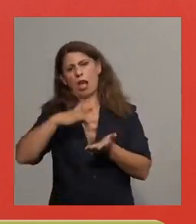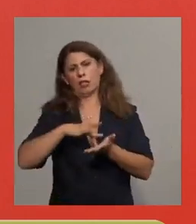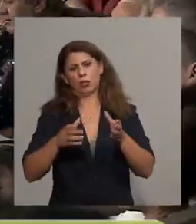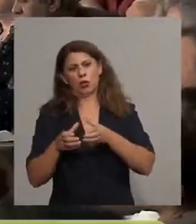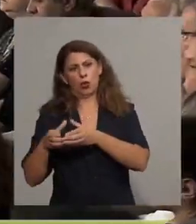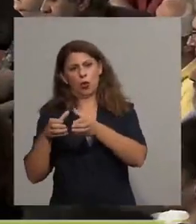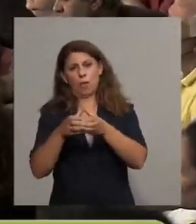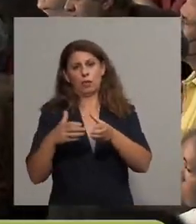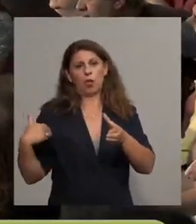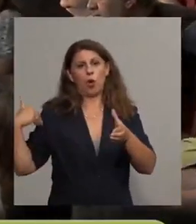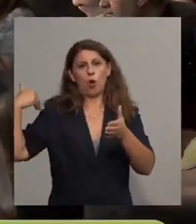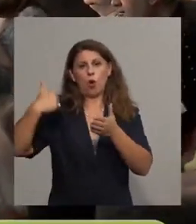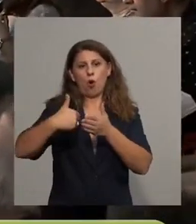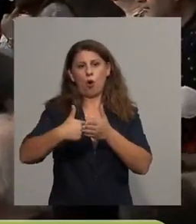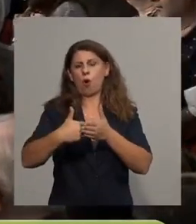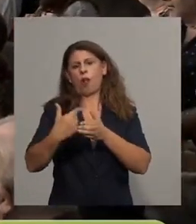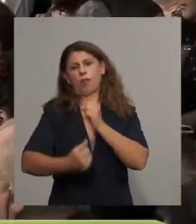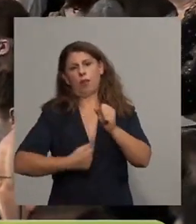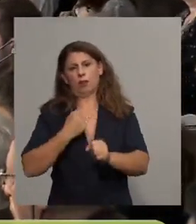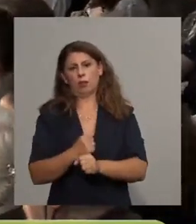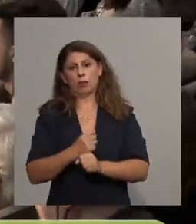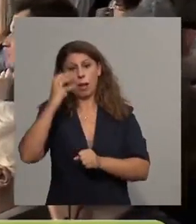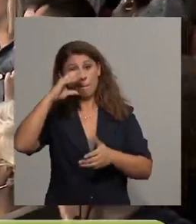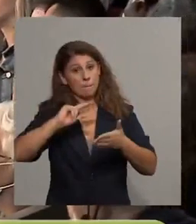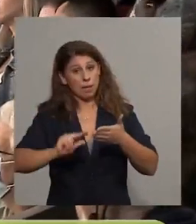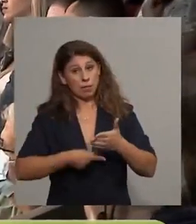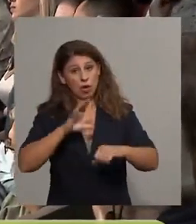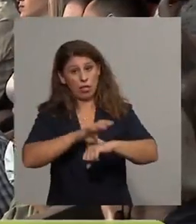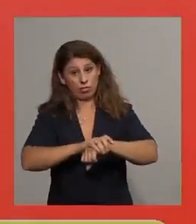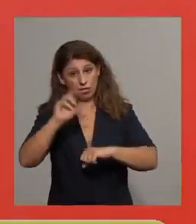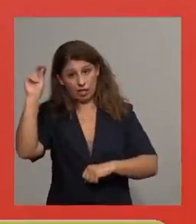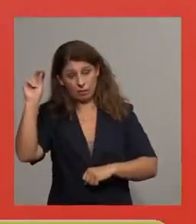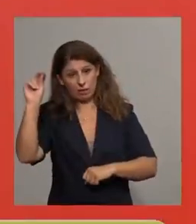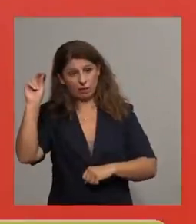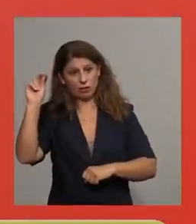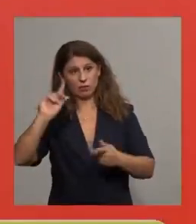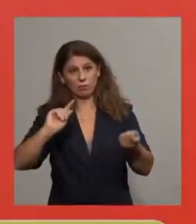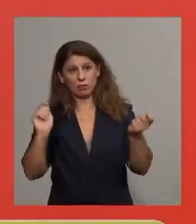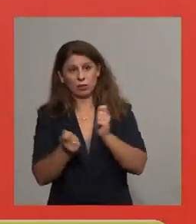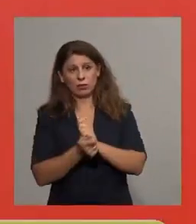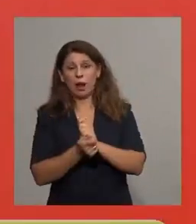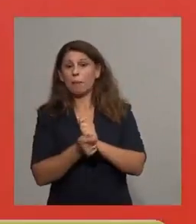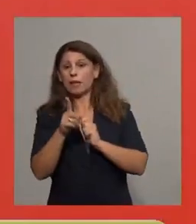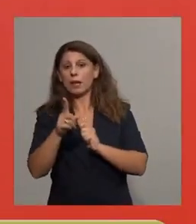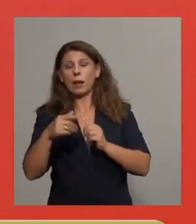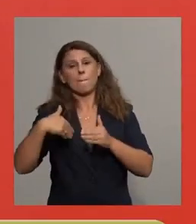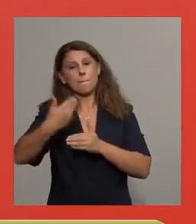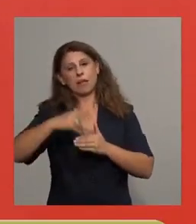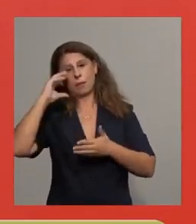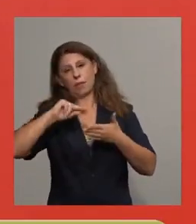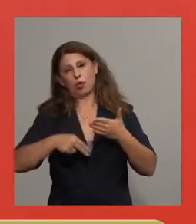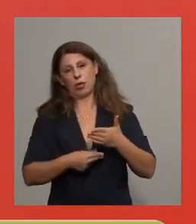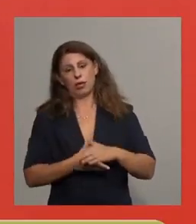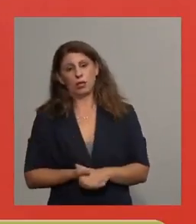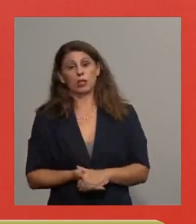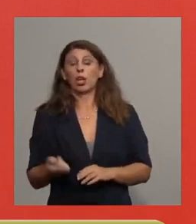κομμάτων όλα τα προηγούμενα χρόνια. Οι μνημονιακές δεσμεύσεις μετατράπηκαν σε μεταμνημονιακές